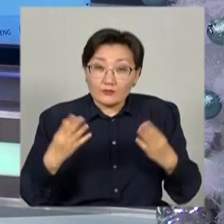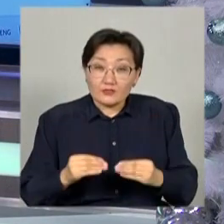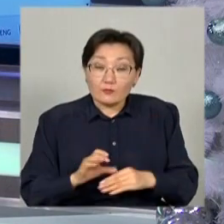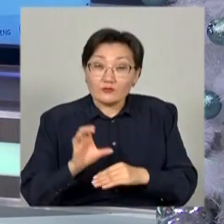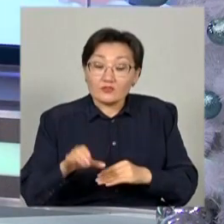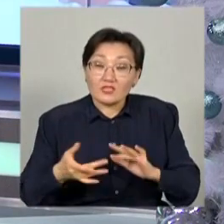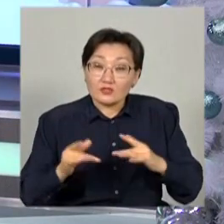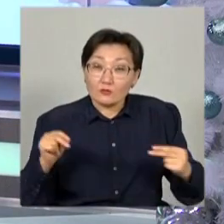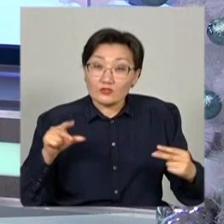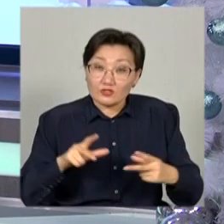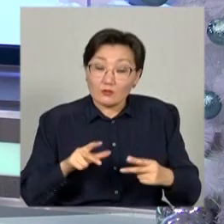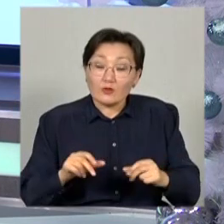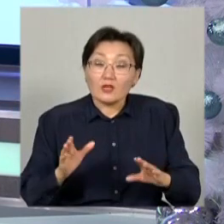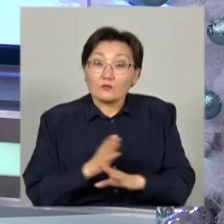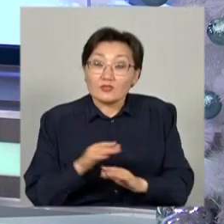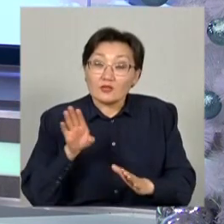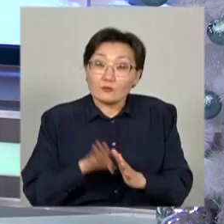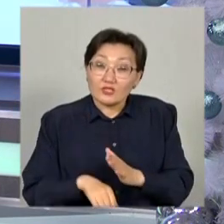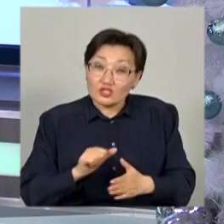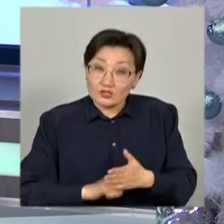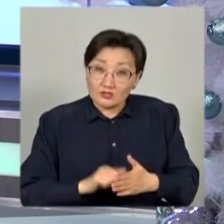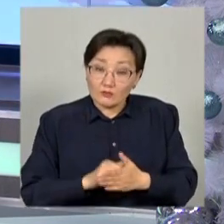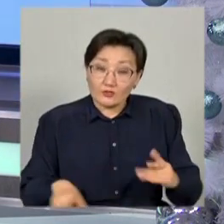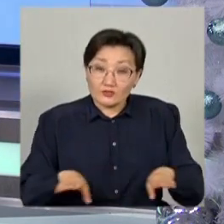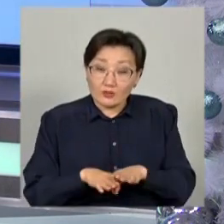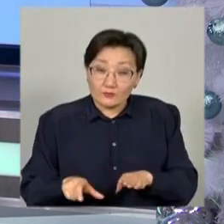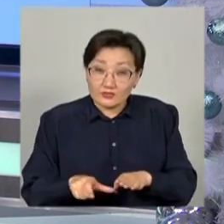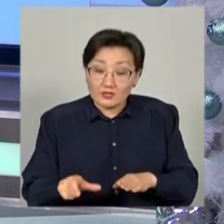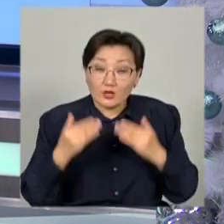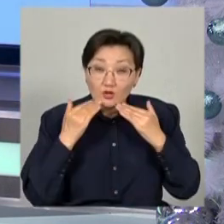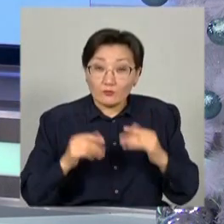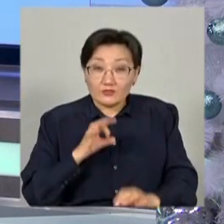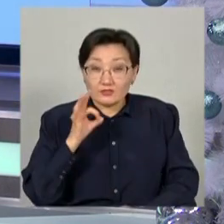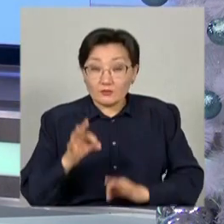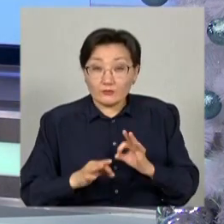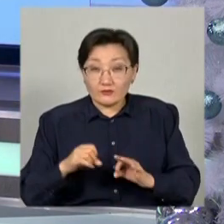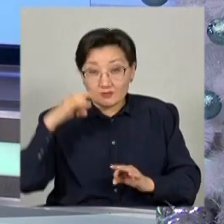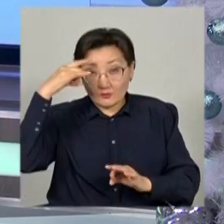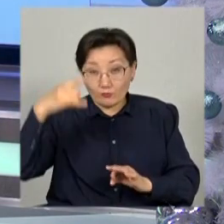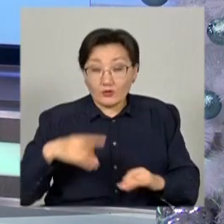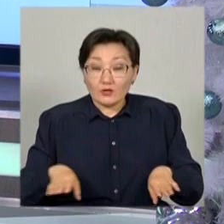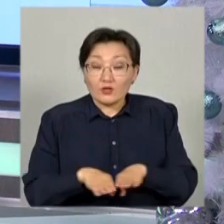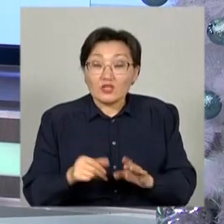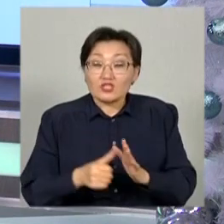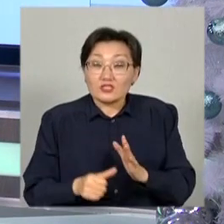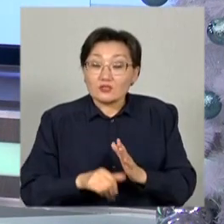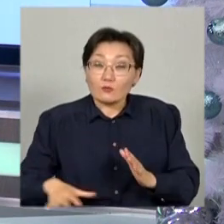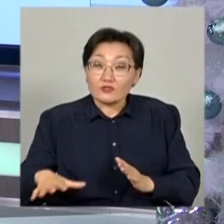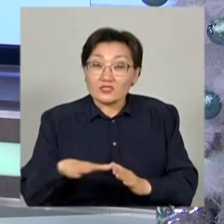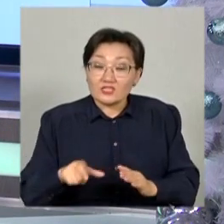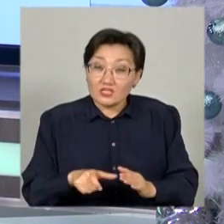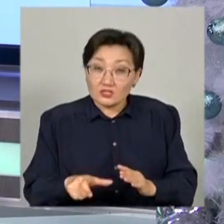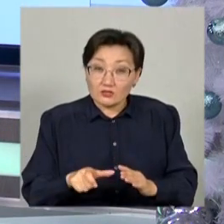отправили на дистанционку. Непогода стала причиной и закрытия автодорог. За последние сутки по стране перекрывали более 60 участков